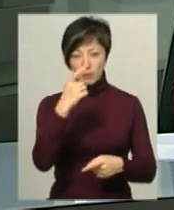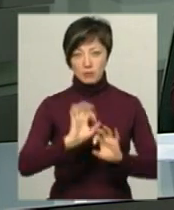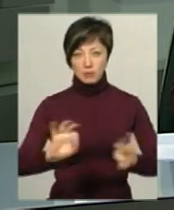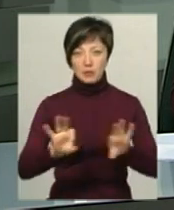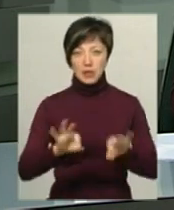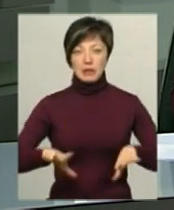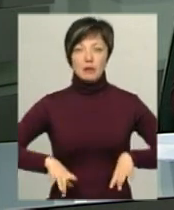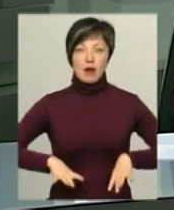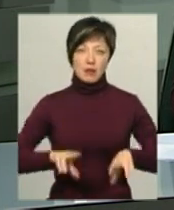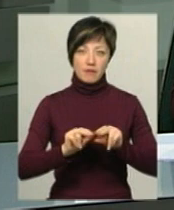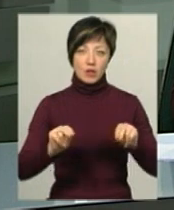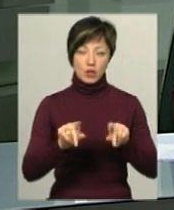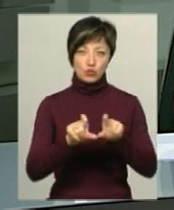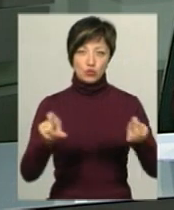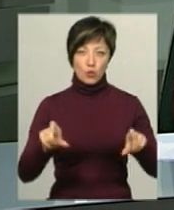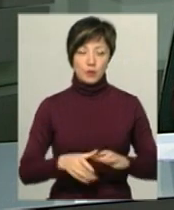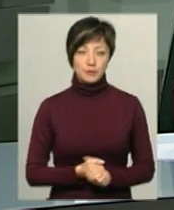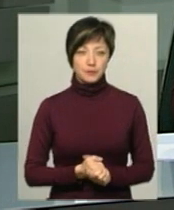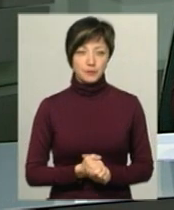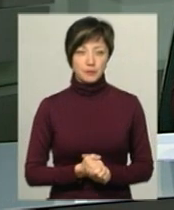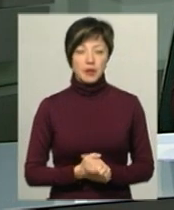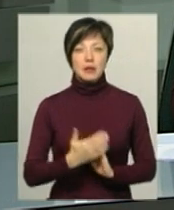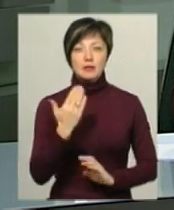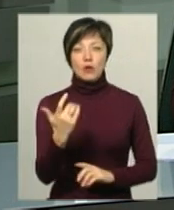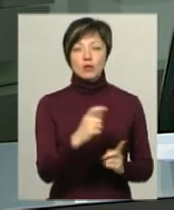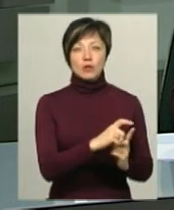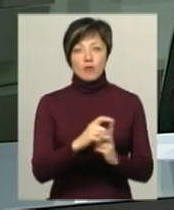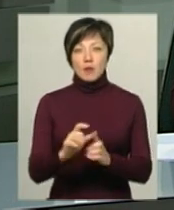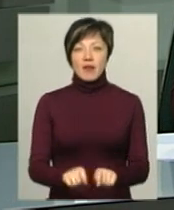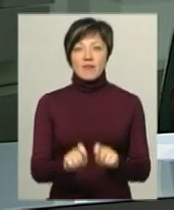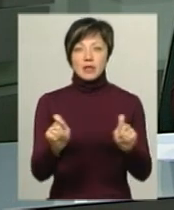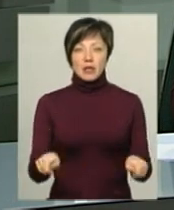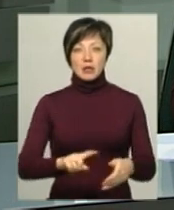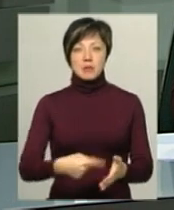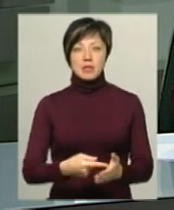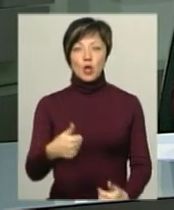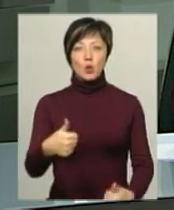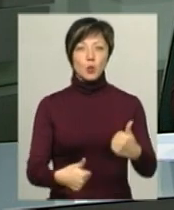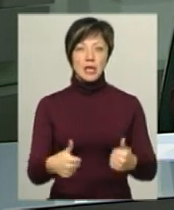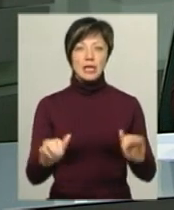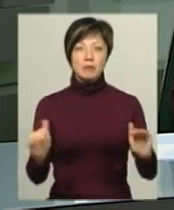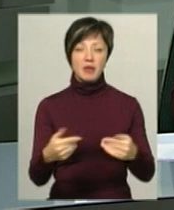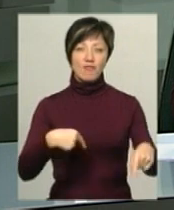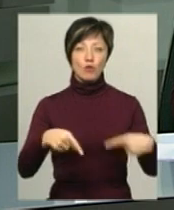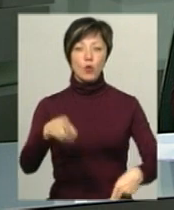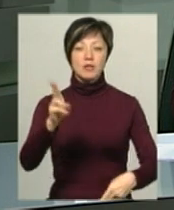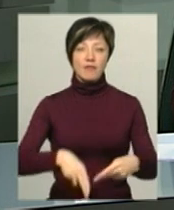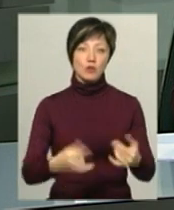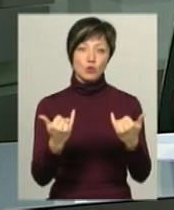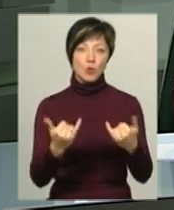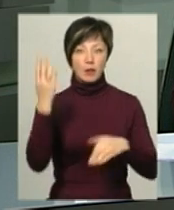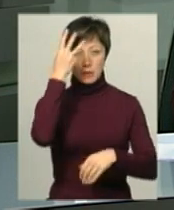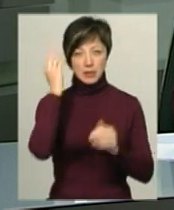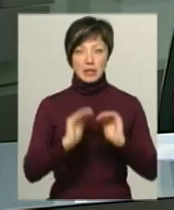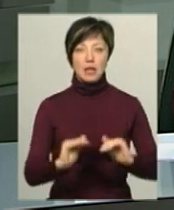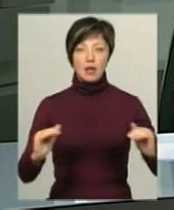розповідає тренер-викладач школи Олександр Осацький. За його словами, відкритий міський турнір з міні-футболу завершився сьогодні у Хмельницькій